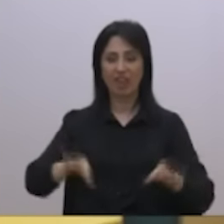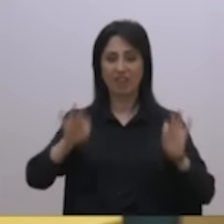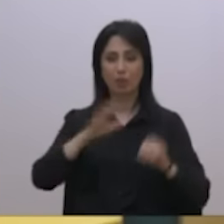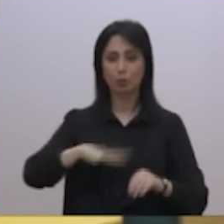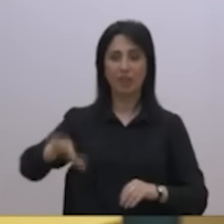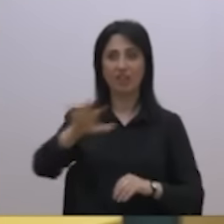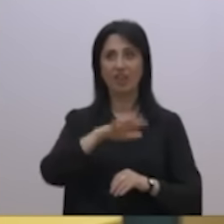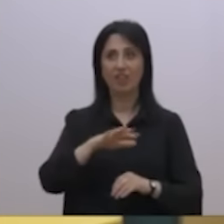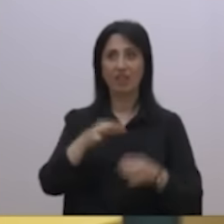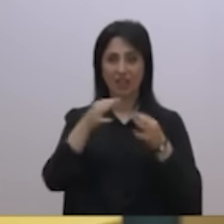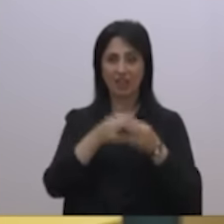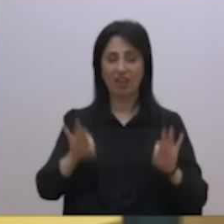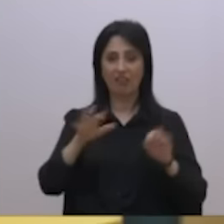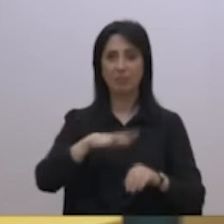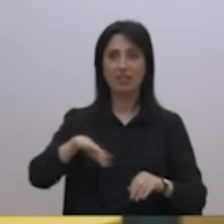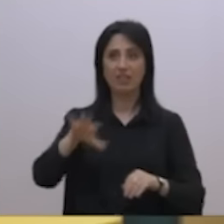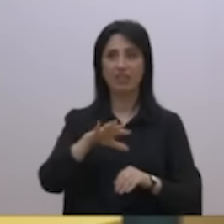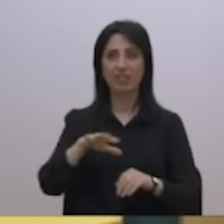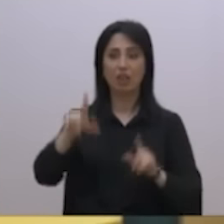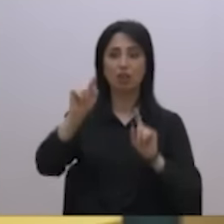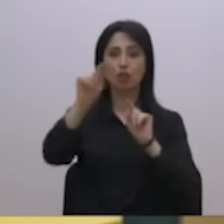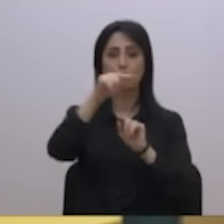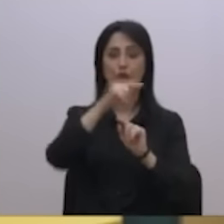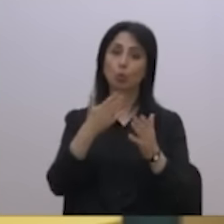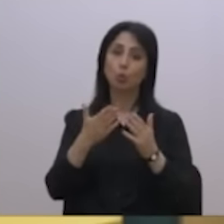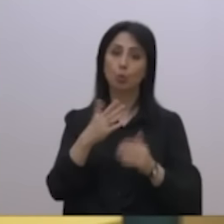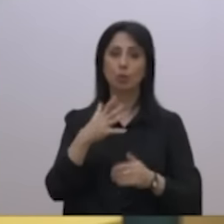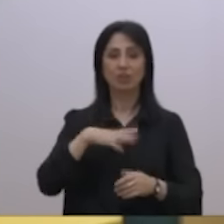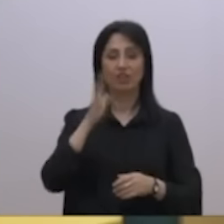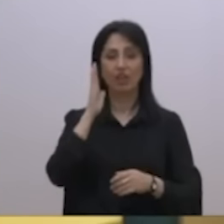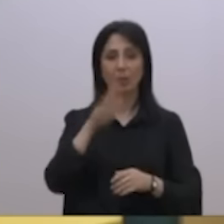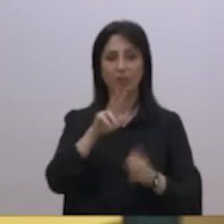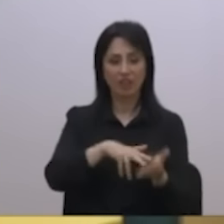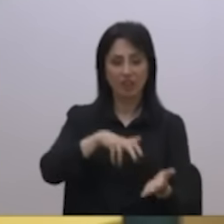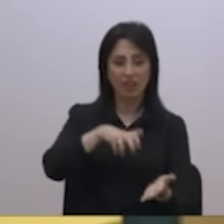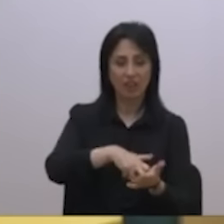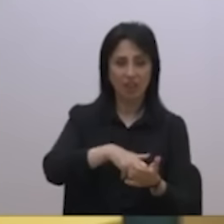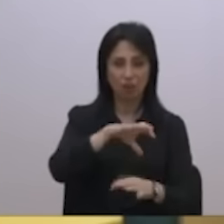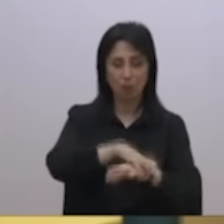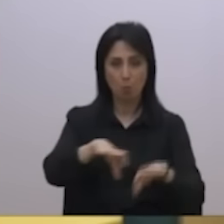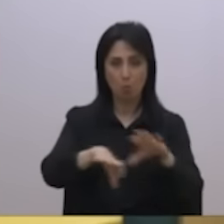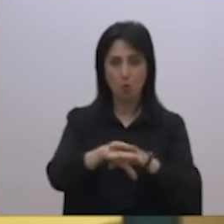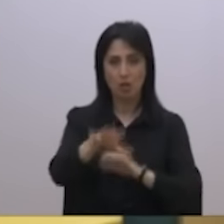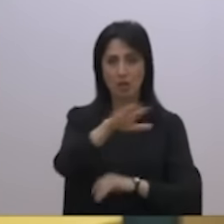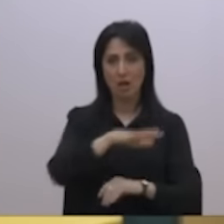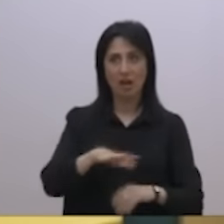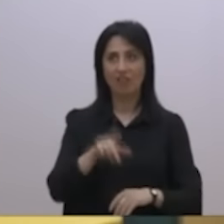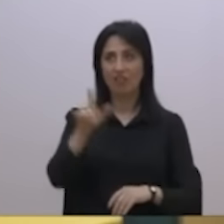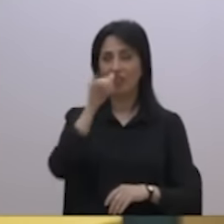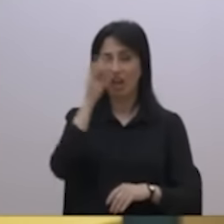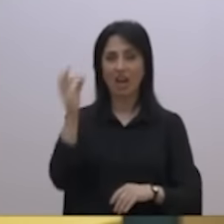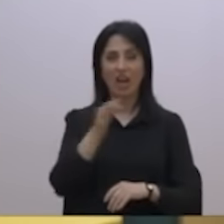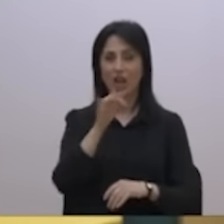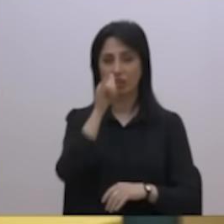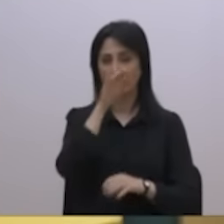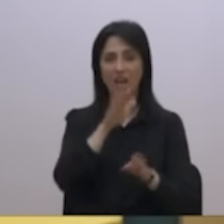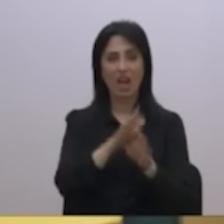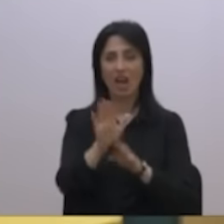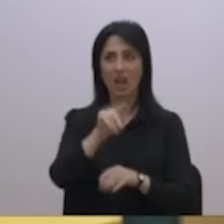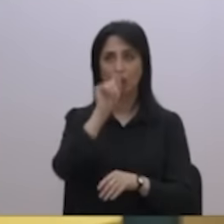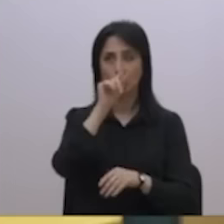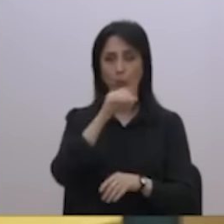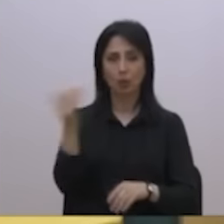ქვეყანა, თავისუფალ ქვეყან ერთა შორის, თუ საქართველო იქნება დაჩოქილი და დამონებული ქვეყანა. თქვენ ვერასდროს ვერ აღასრულებთ